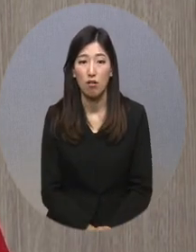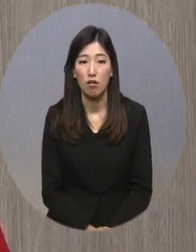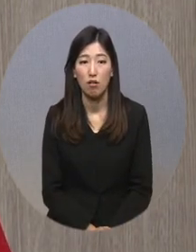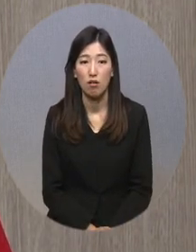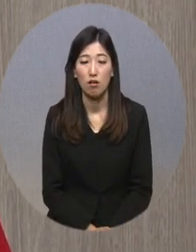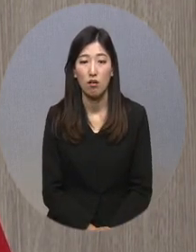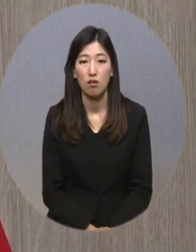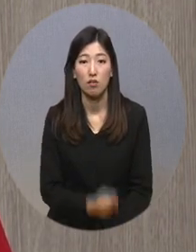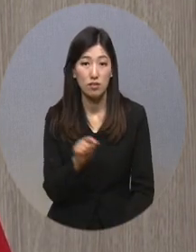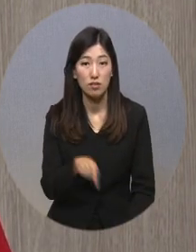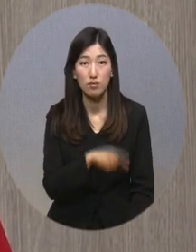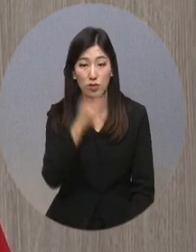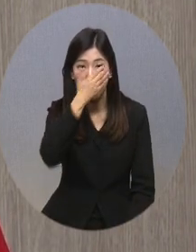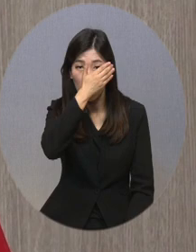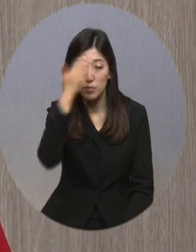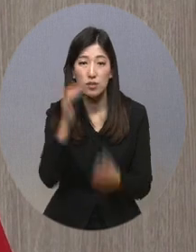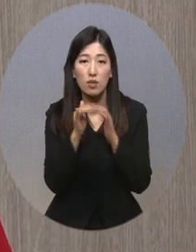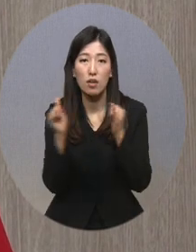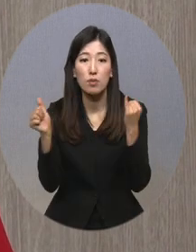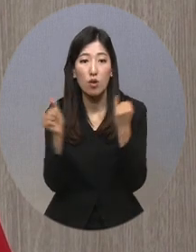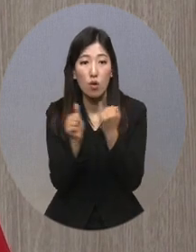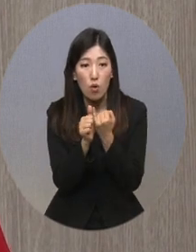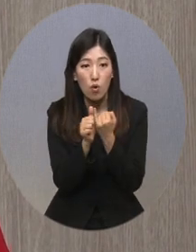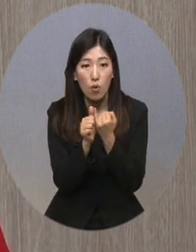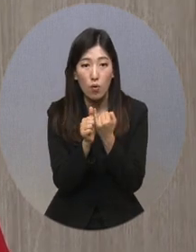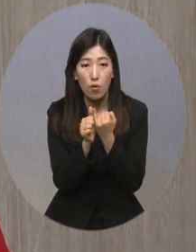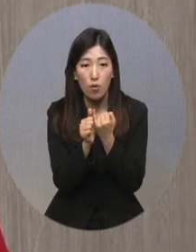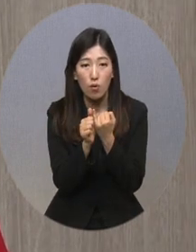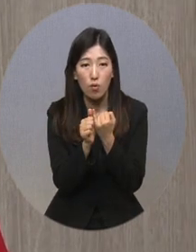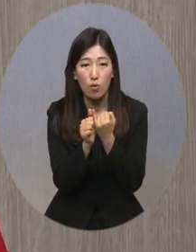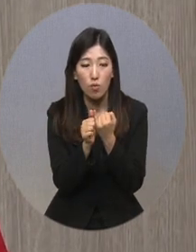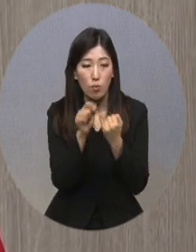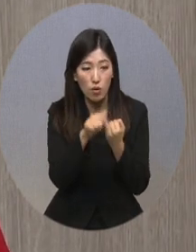그 젊은이가 결혼을 하면 1년 동안